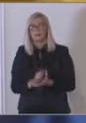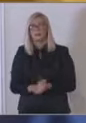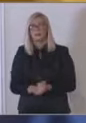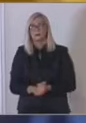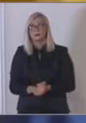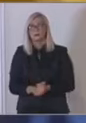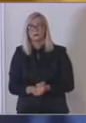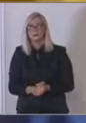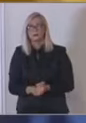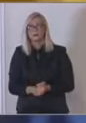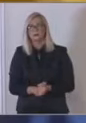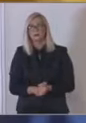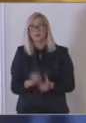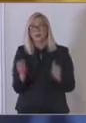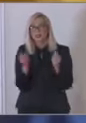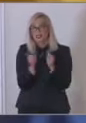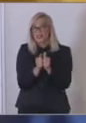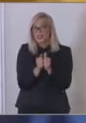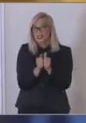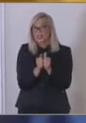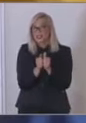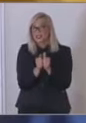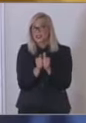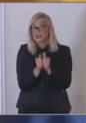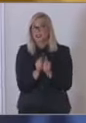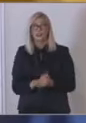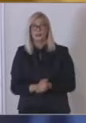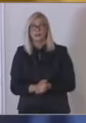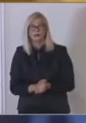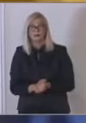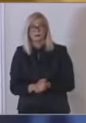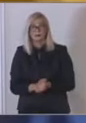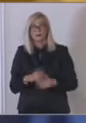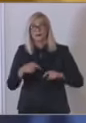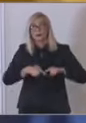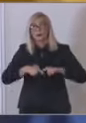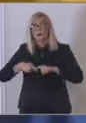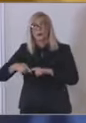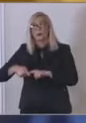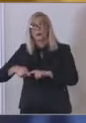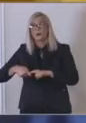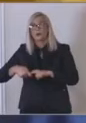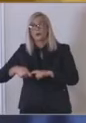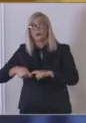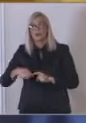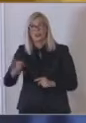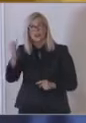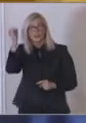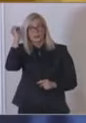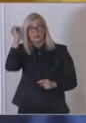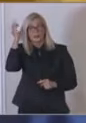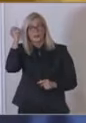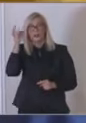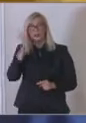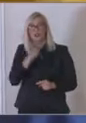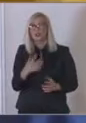përbashkët, pas taj lidhjen e Prishtines me gazin këtu në Shkup, me mbështetjen dhe të partnerve